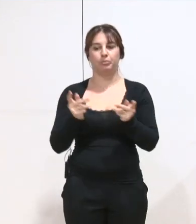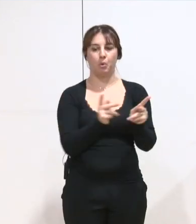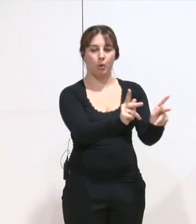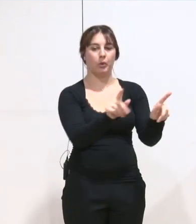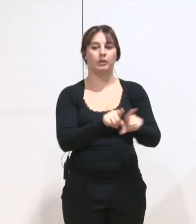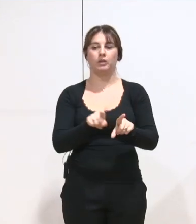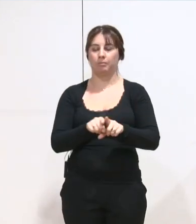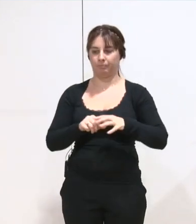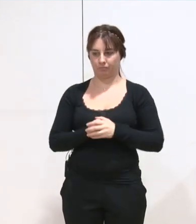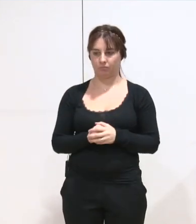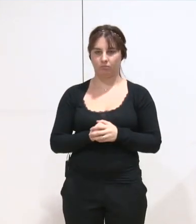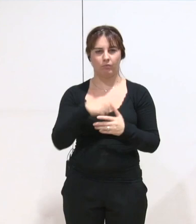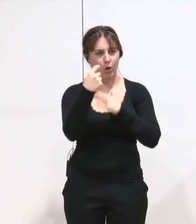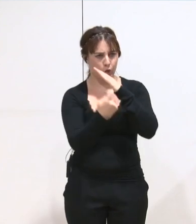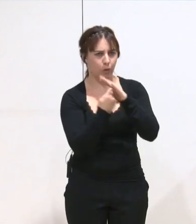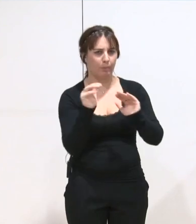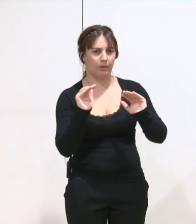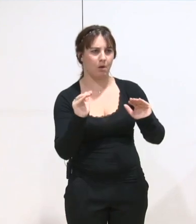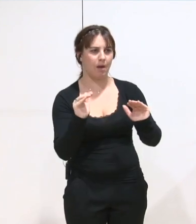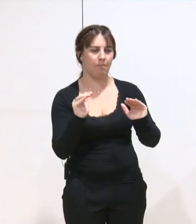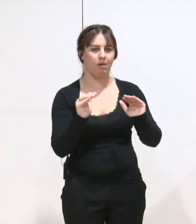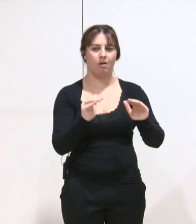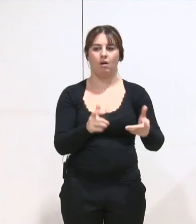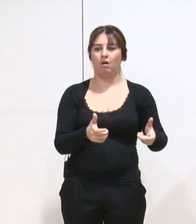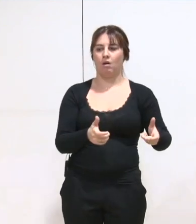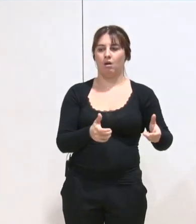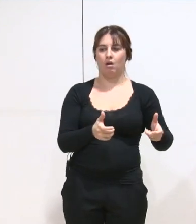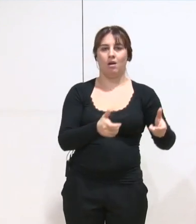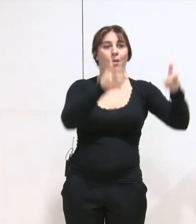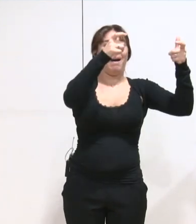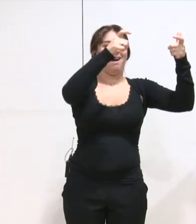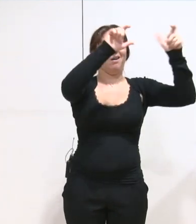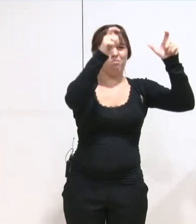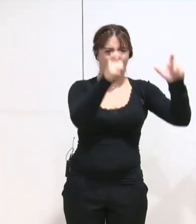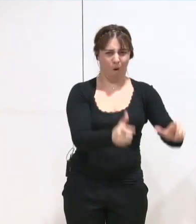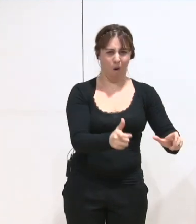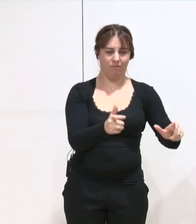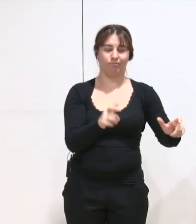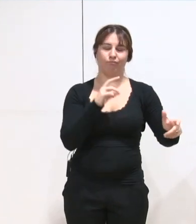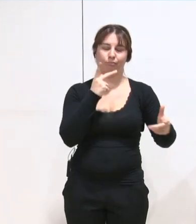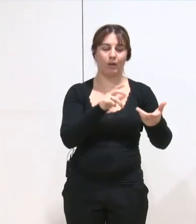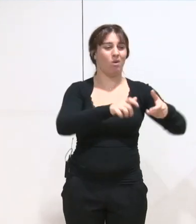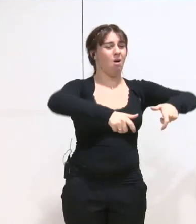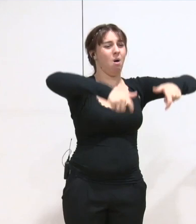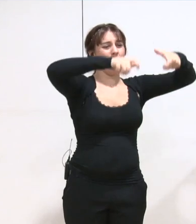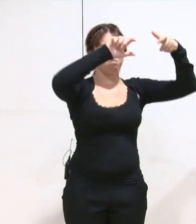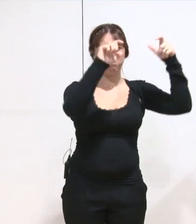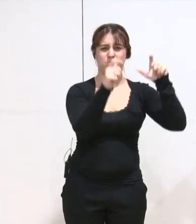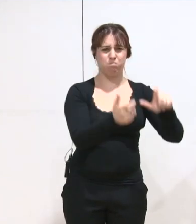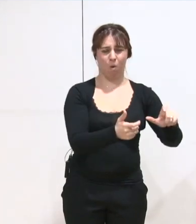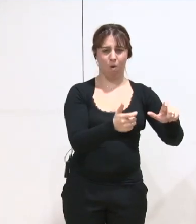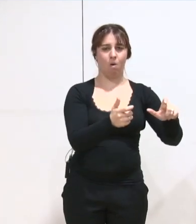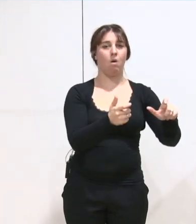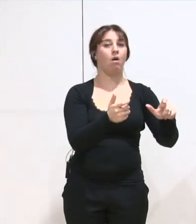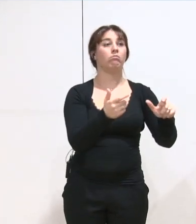Je le redis peut-être tout de même d'un mot, l'enjeu de la démolition de la barre Anatole France est